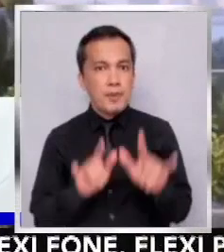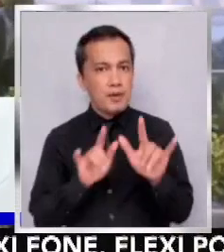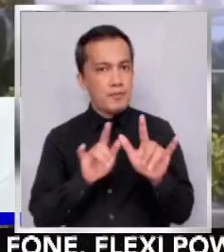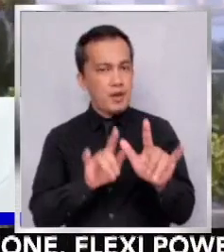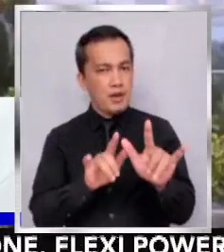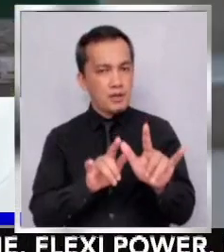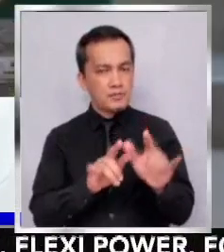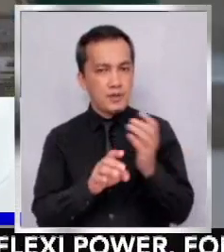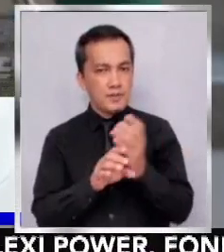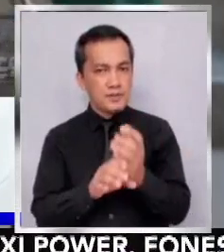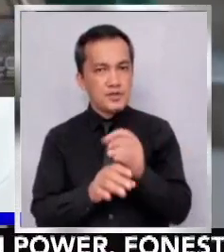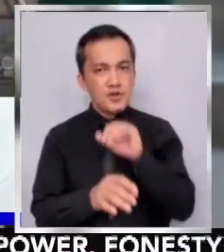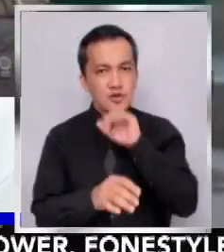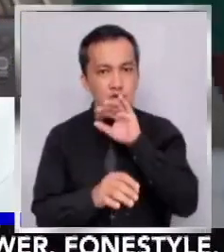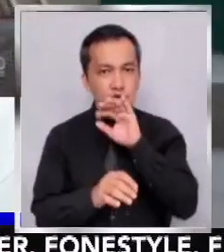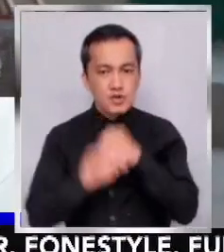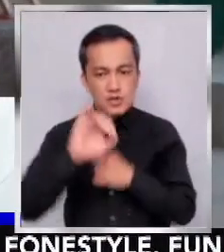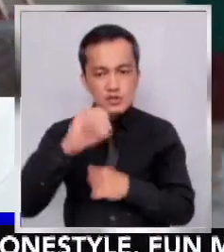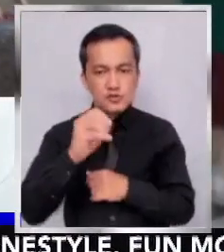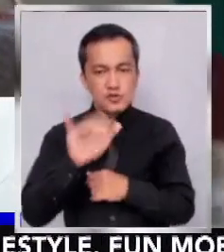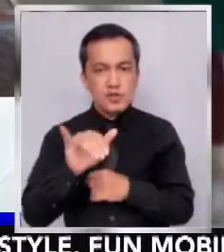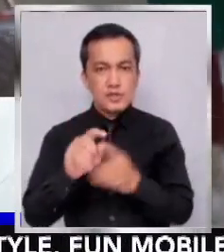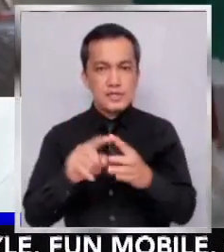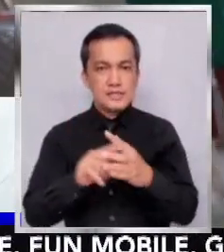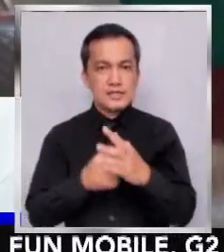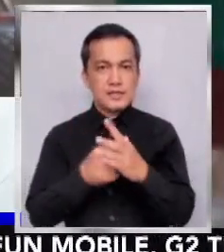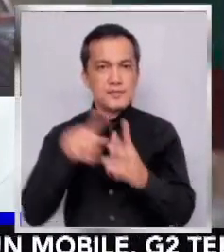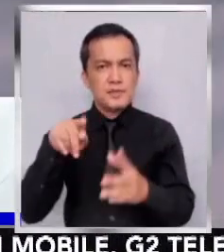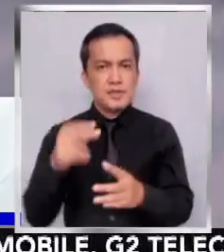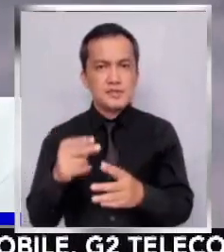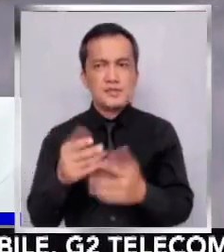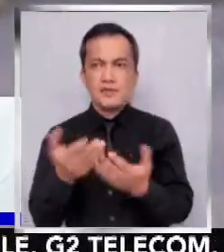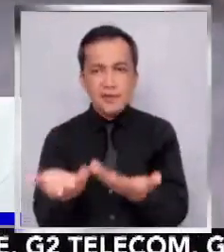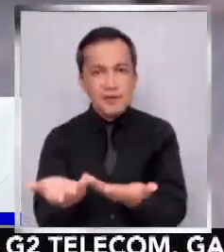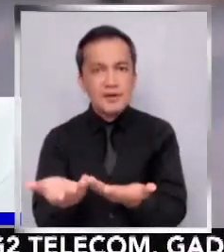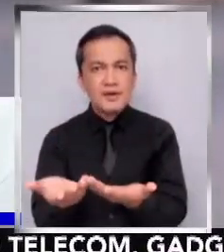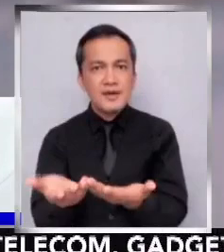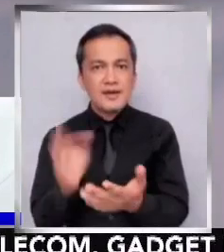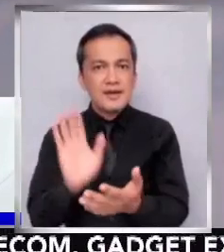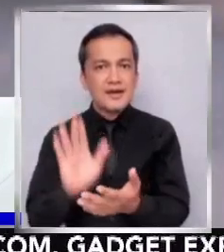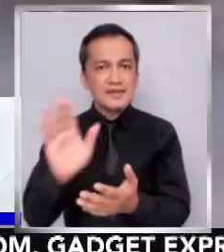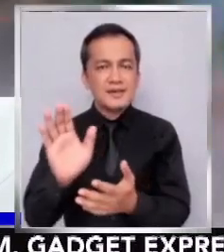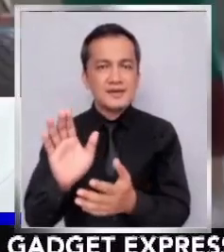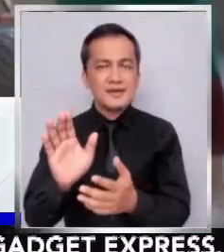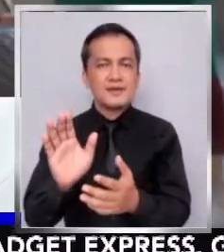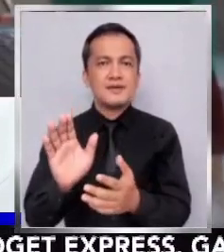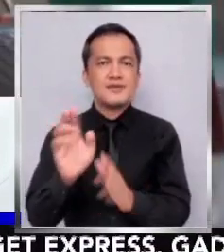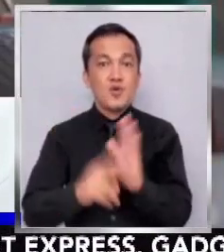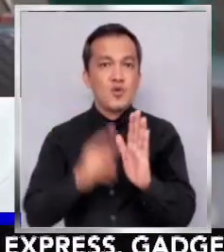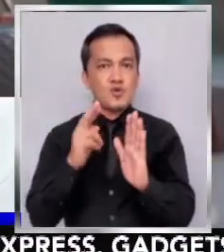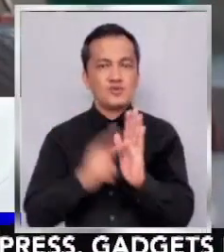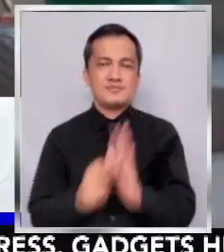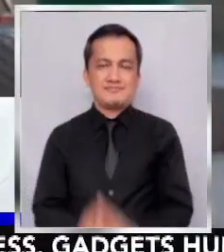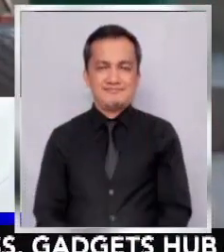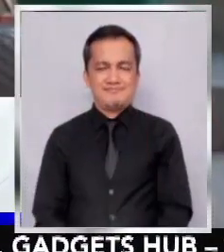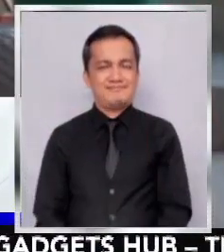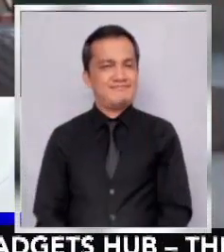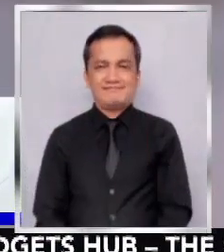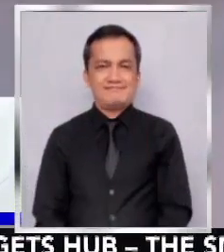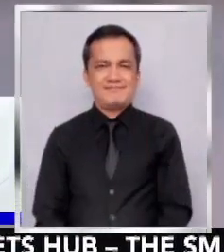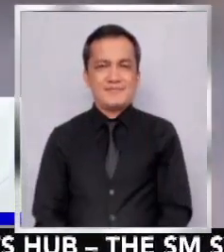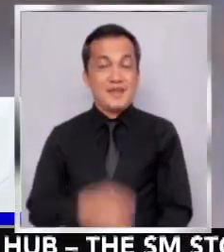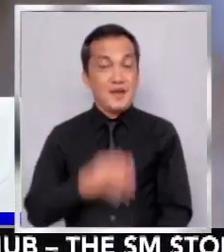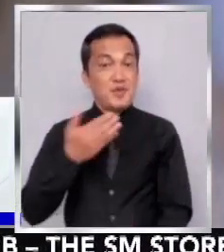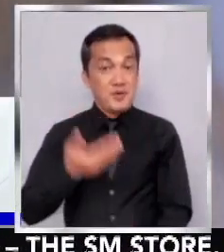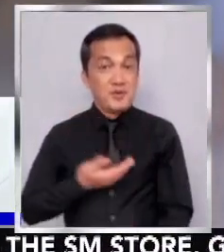si Lola Joy ng Startup PH naman ang kanyang binibigyang buhay. Sobrang welcome kay Gina